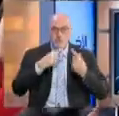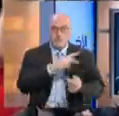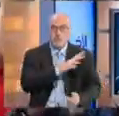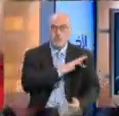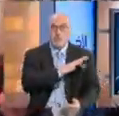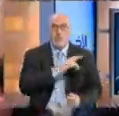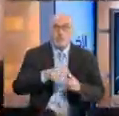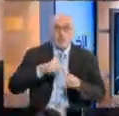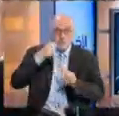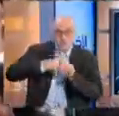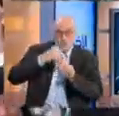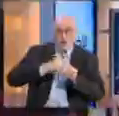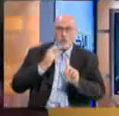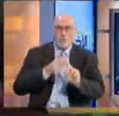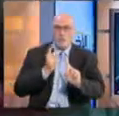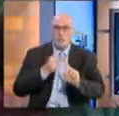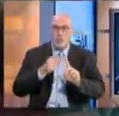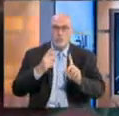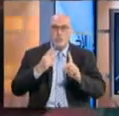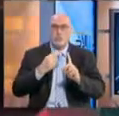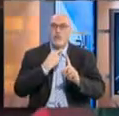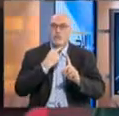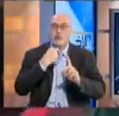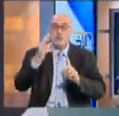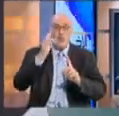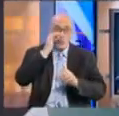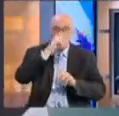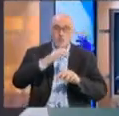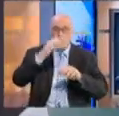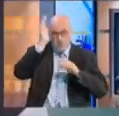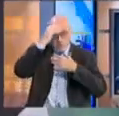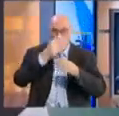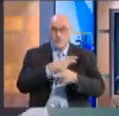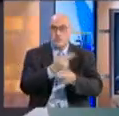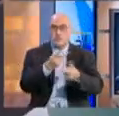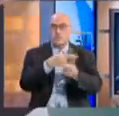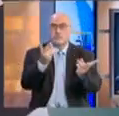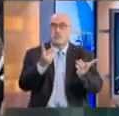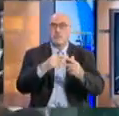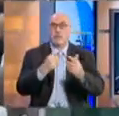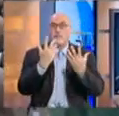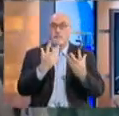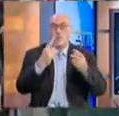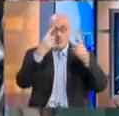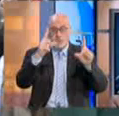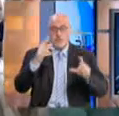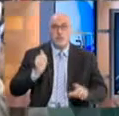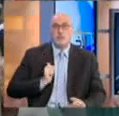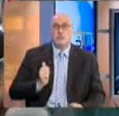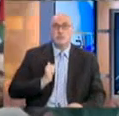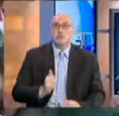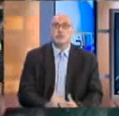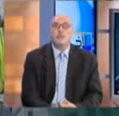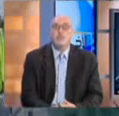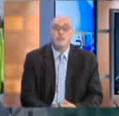وبجهودها الكبيرة والهامة من أجل إيصال صوت الشعب الفلسطيني ونقل تطلعاته في الحرية والاستقلال. وكانت